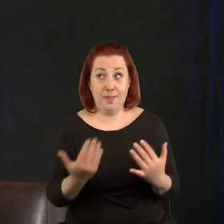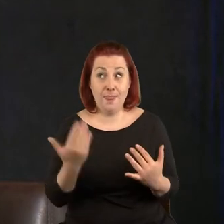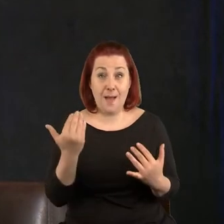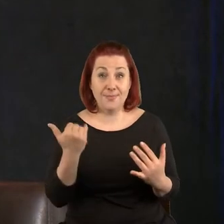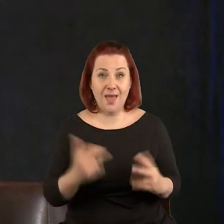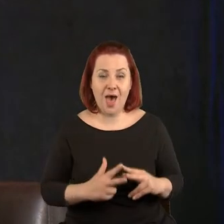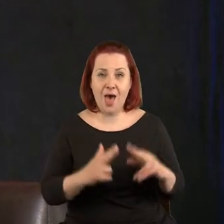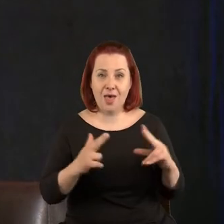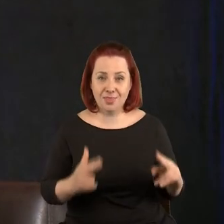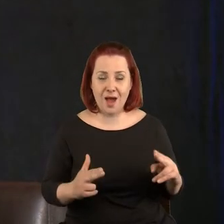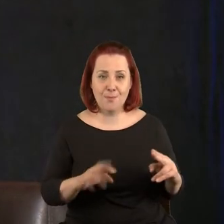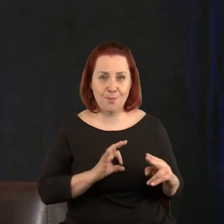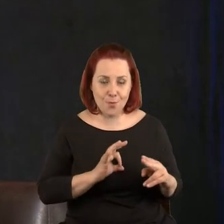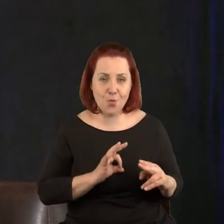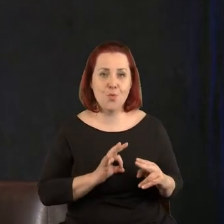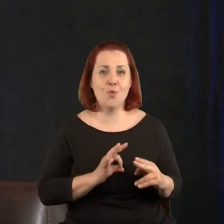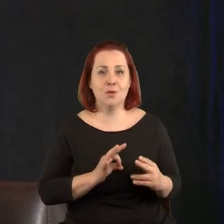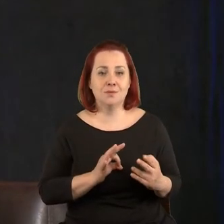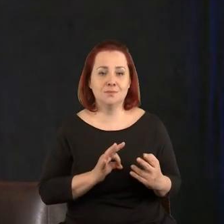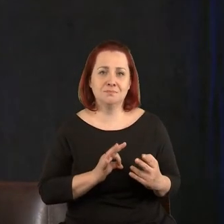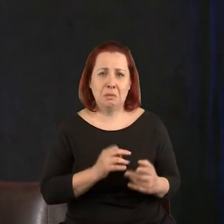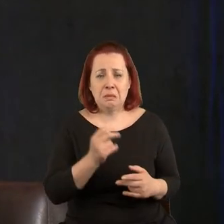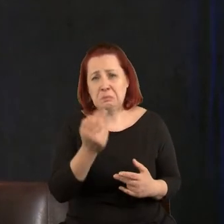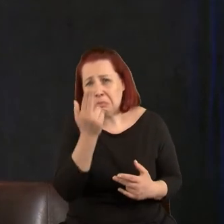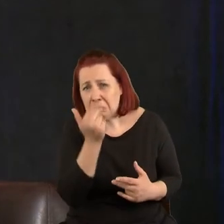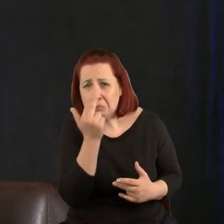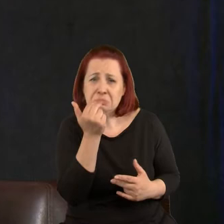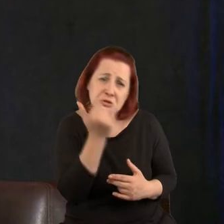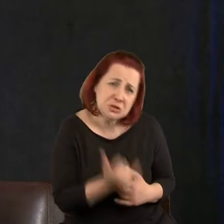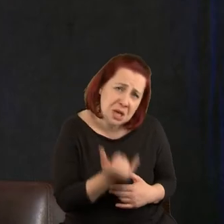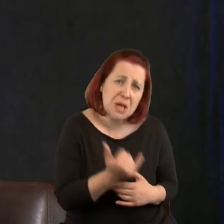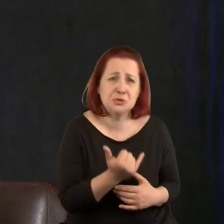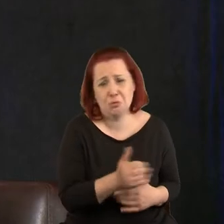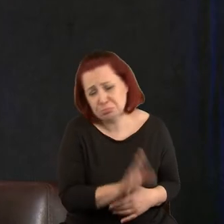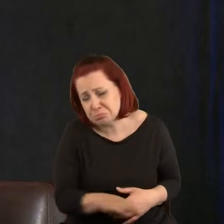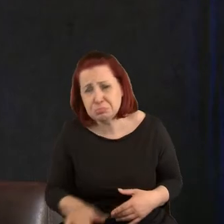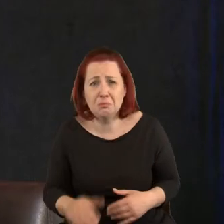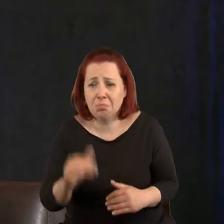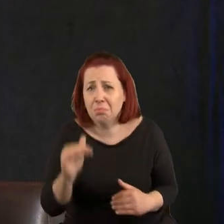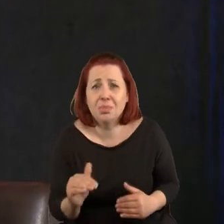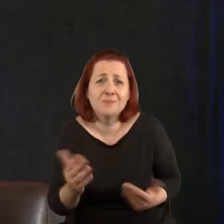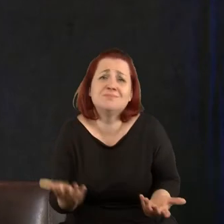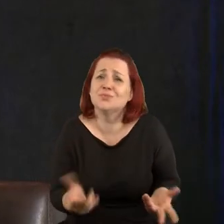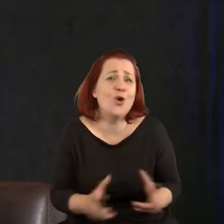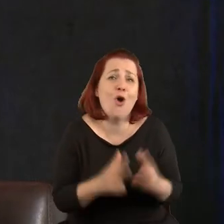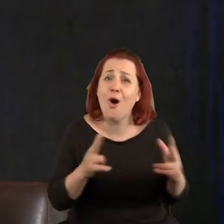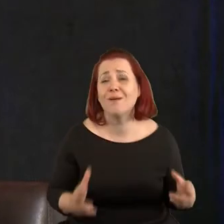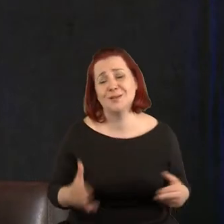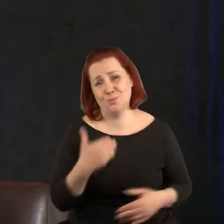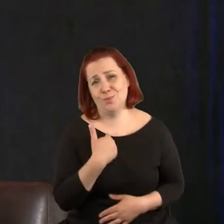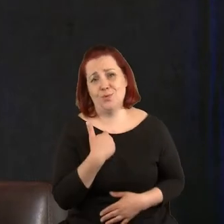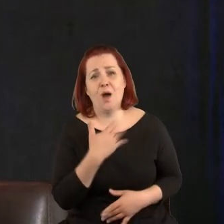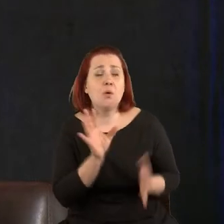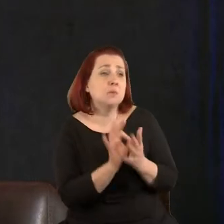tamtym etapie mojej infantylności, można powiedzieć, bo no, taki to był czas, nie wiem,